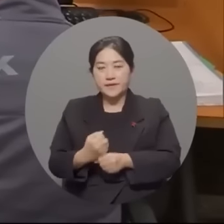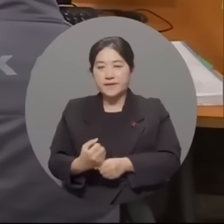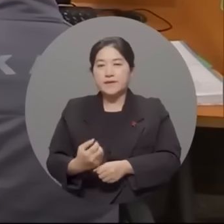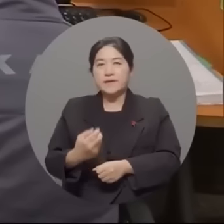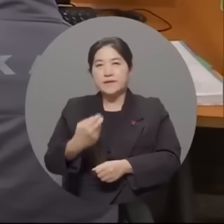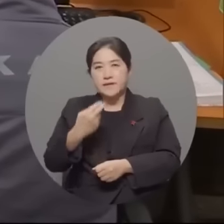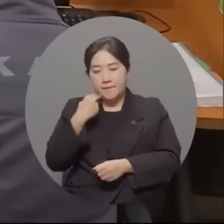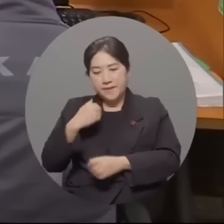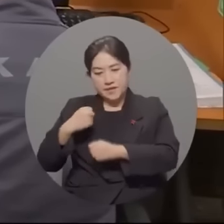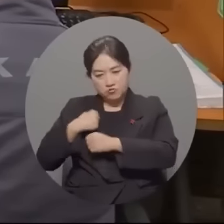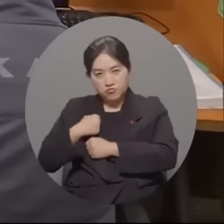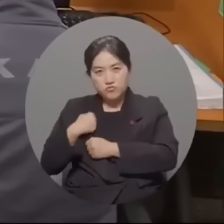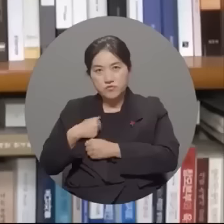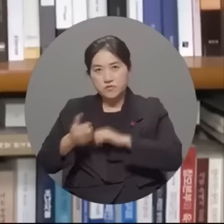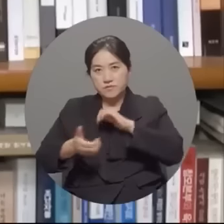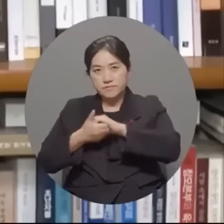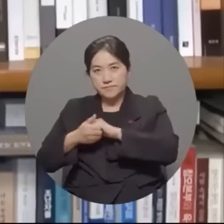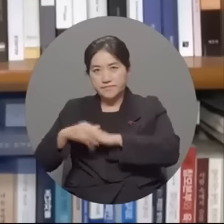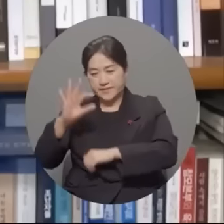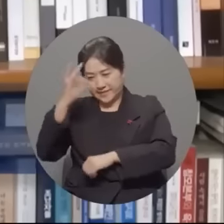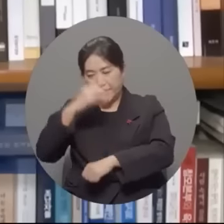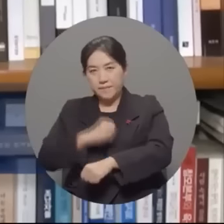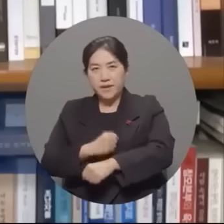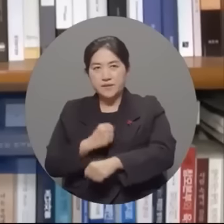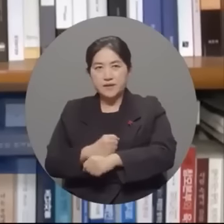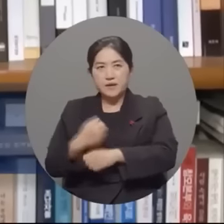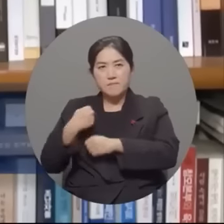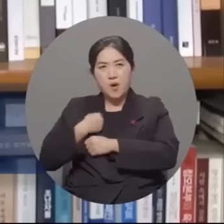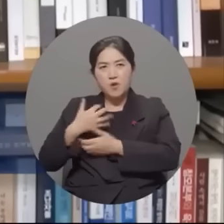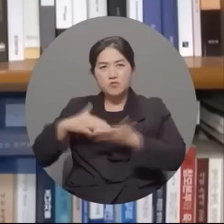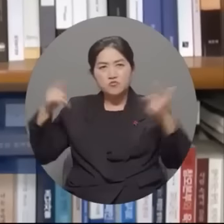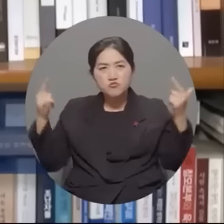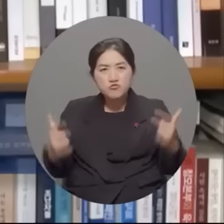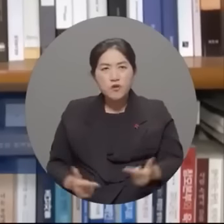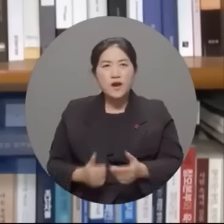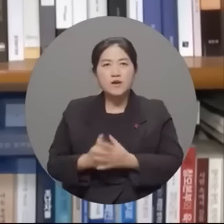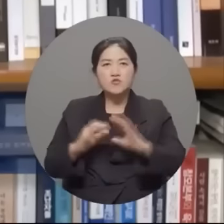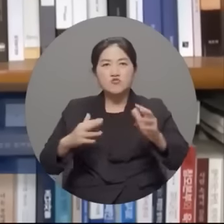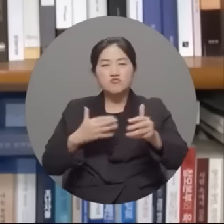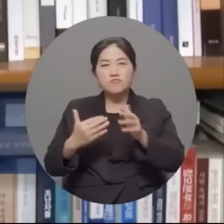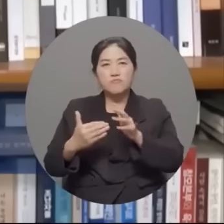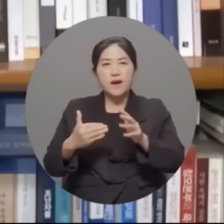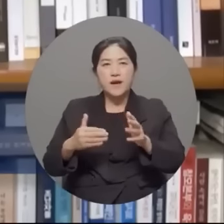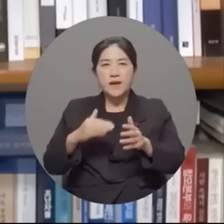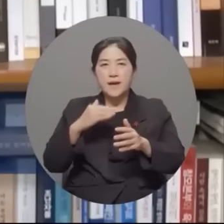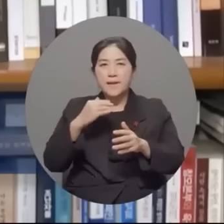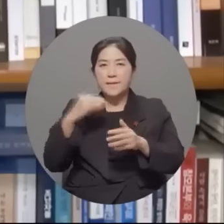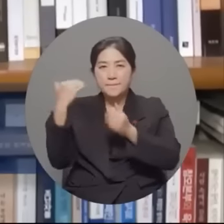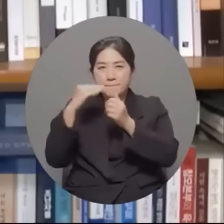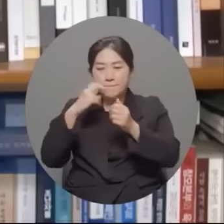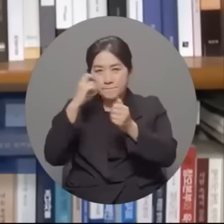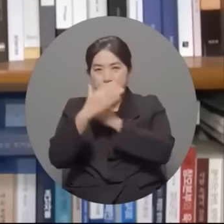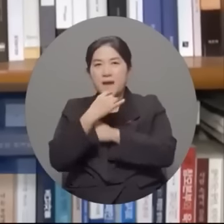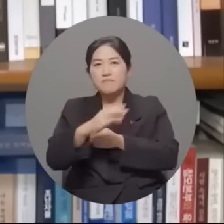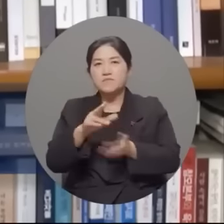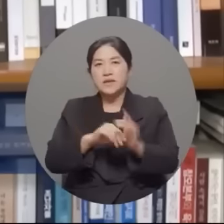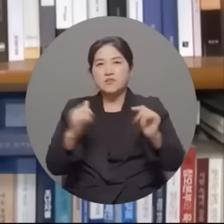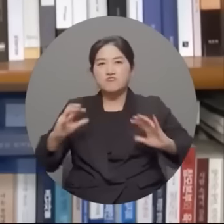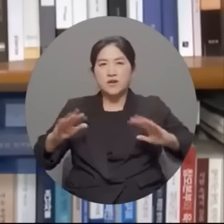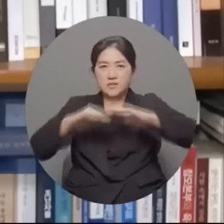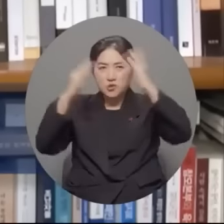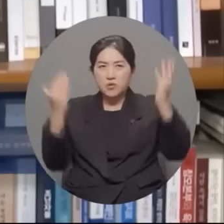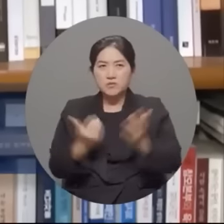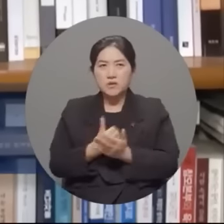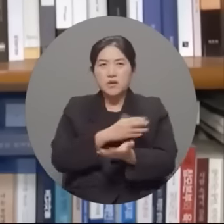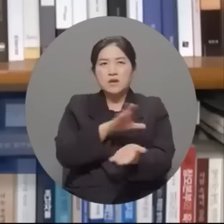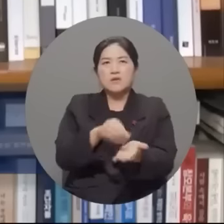등의 대책을 내놓고 있습니다. 병역 자원 급감은 단순히 국방 영역의 문제가 아니라 국가